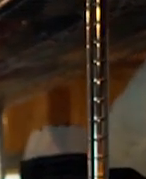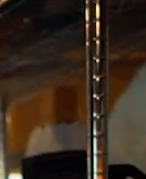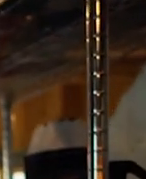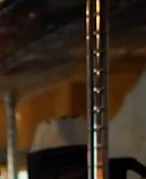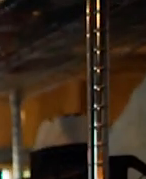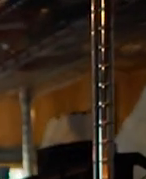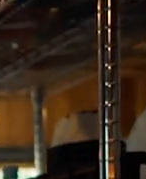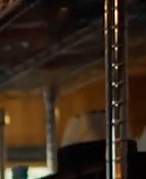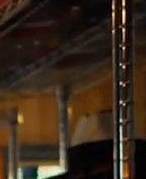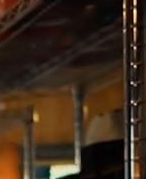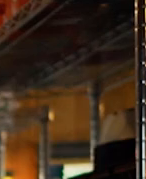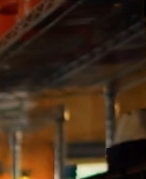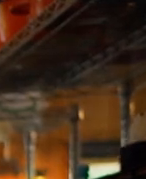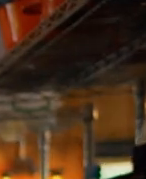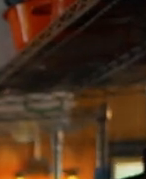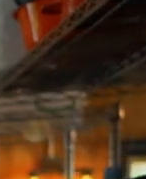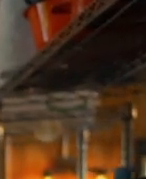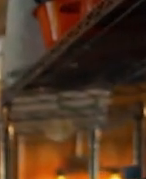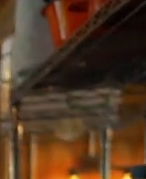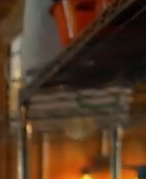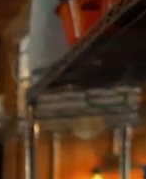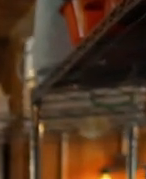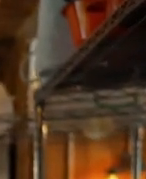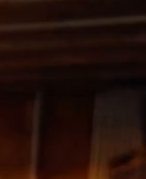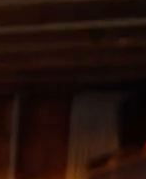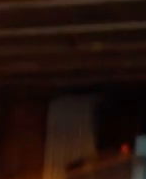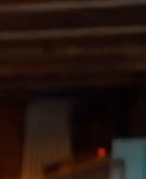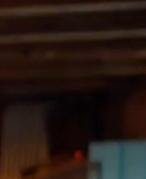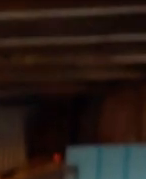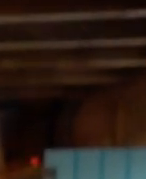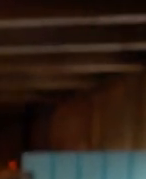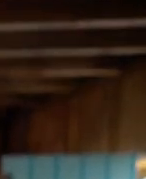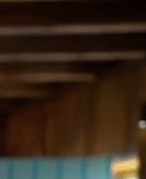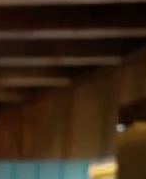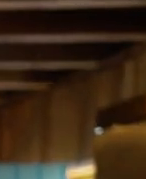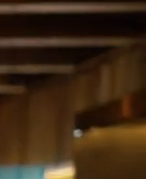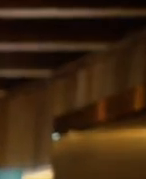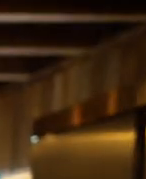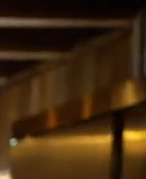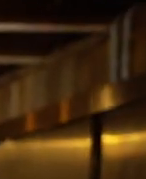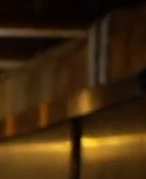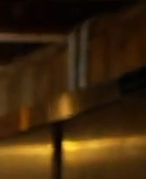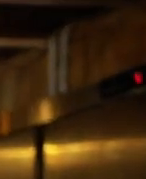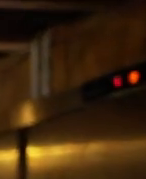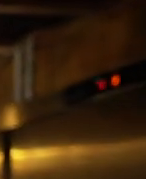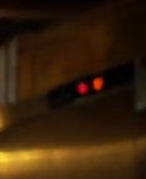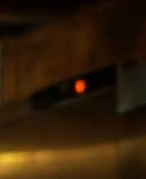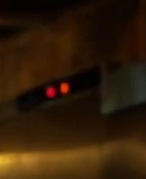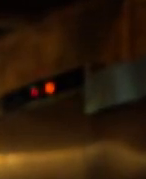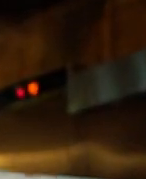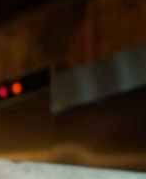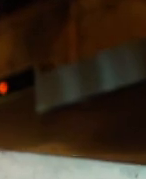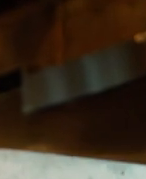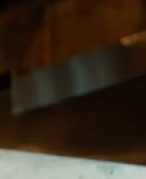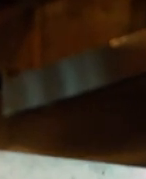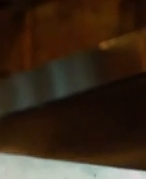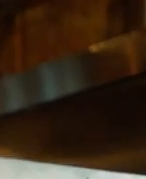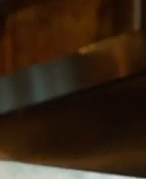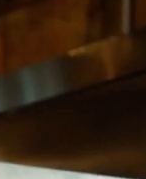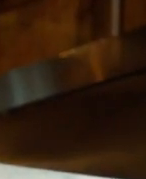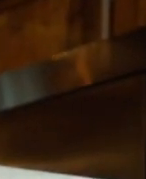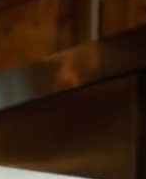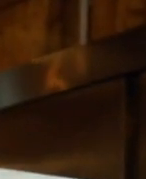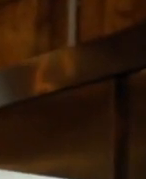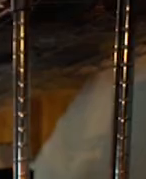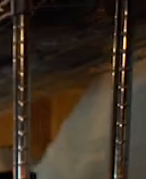არ მქონდა გამოცდილება სამუშაო გამოცდილებას, რაც შეეხება სამშენებლო კომპანიებში მუშაობდი ძირითადად. Რა თქმა უნდა,